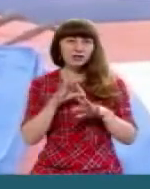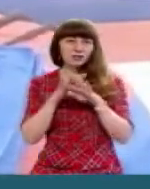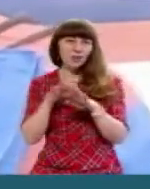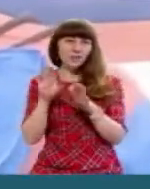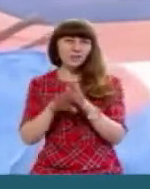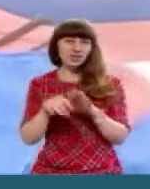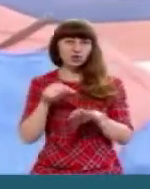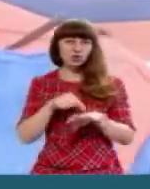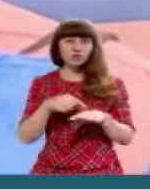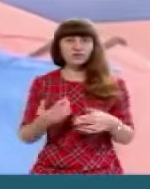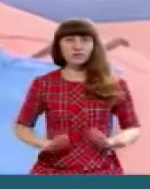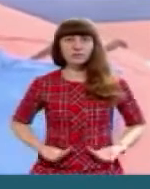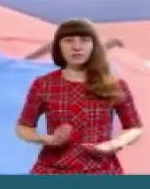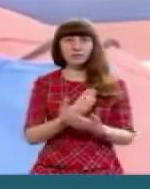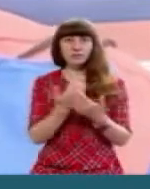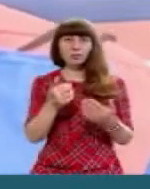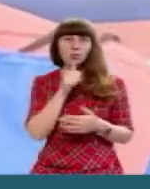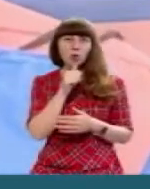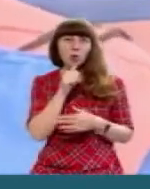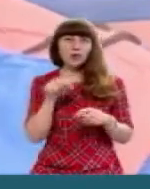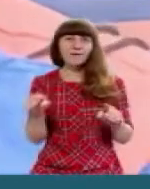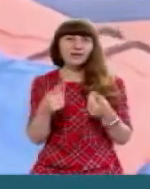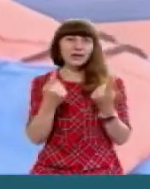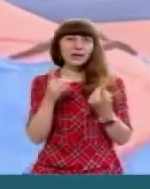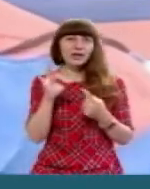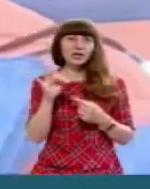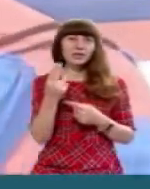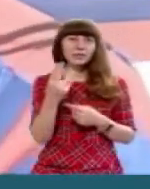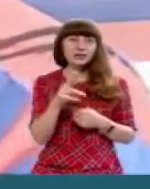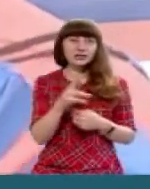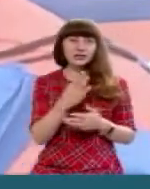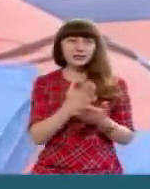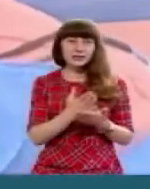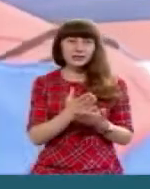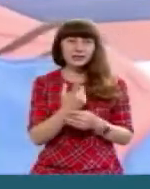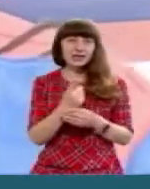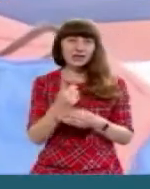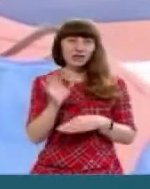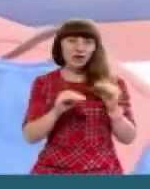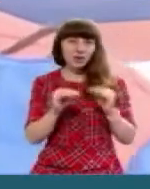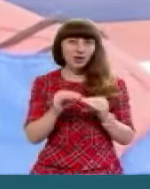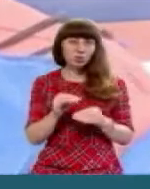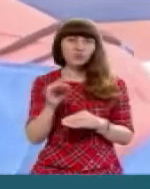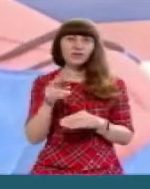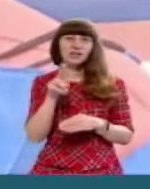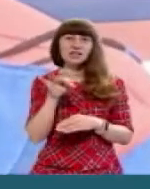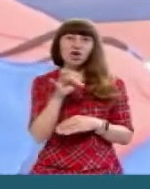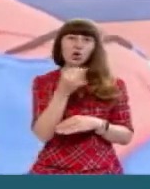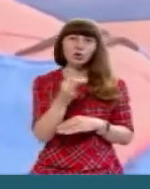без признаков жизненных конечно начинаем реанимировать для этого у нас есть и кислородный аппарат мы подключаем